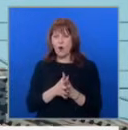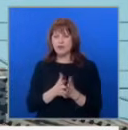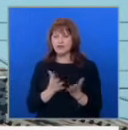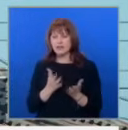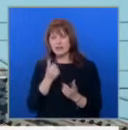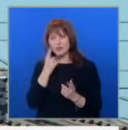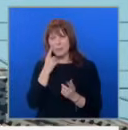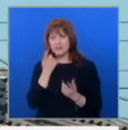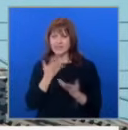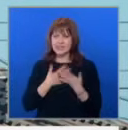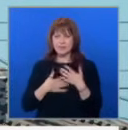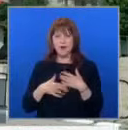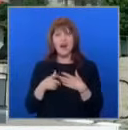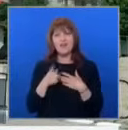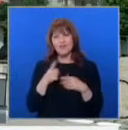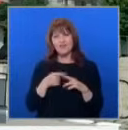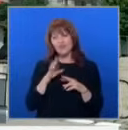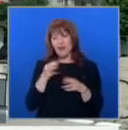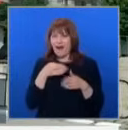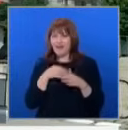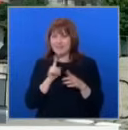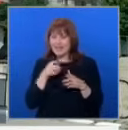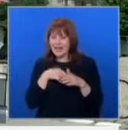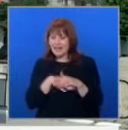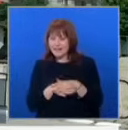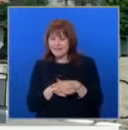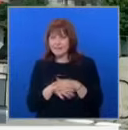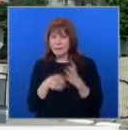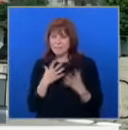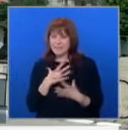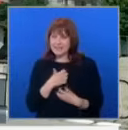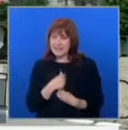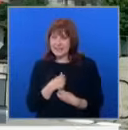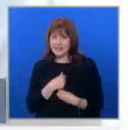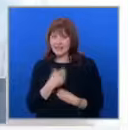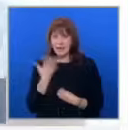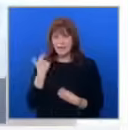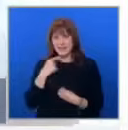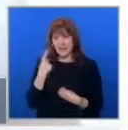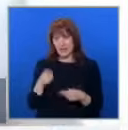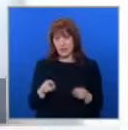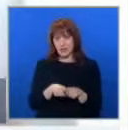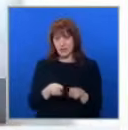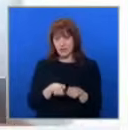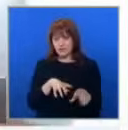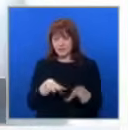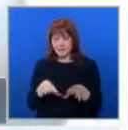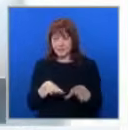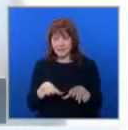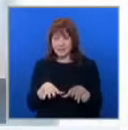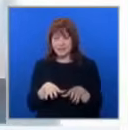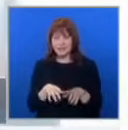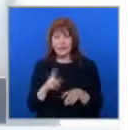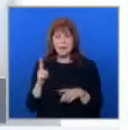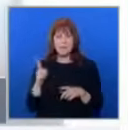на паника, но не крият притесненията си, че само година след последния силен трус земята пак се люлее. Първо да